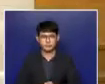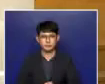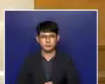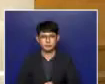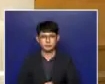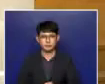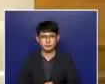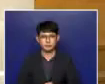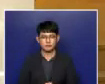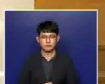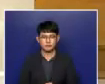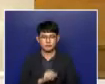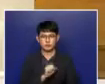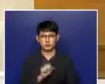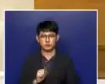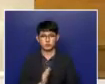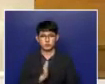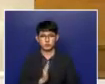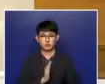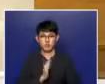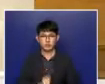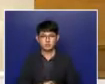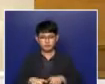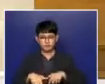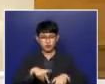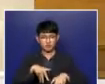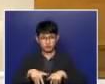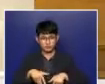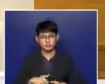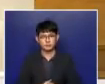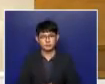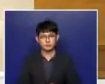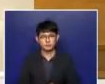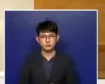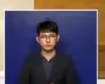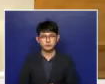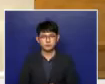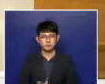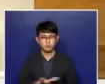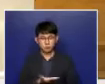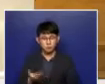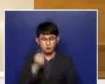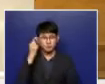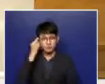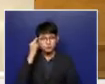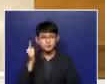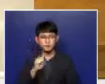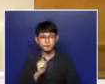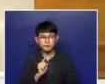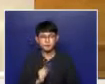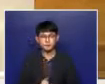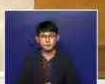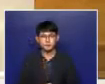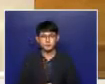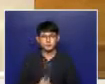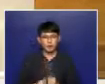ทำไมไม่ประมุประมอ้าถ้าประมูลแล้วใครจะมาถ้าเปิดประมูลแล้วใครจะมาสู้ BTSได้เพราะเได้เปรียบทุกอย่างเมีรถแล้ว